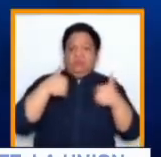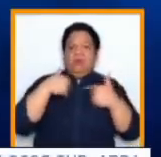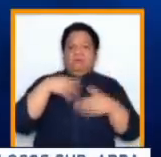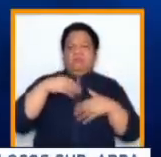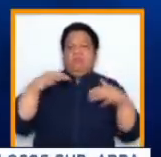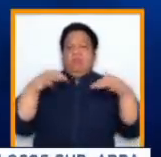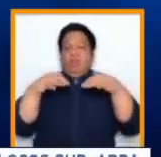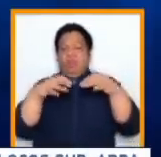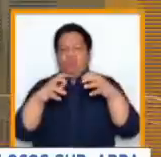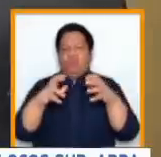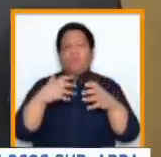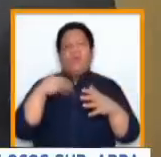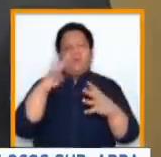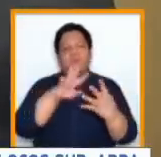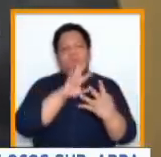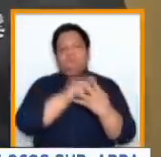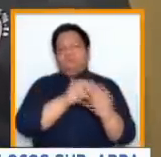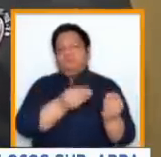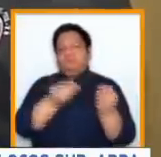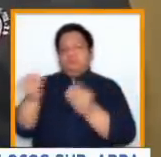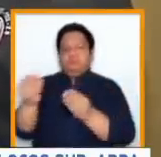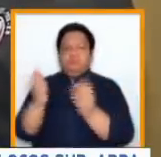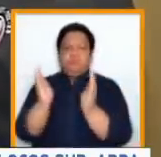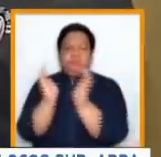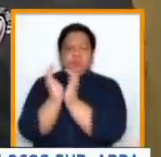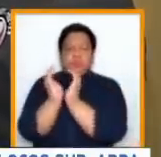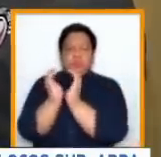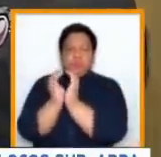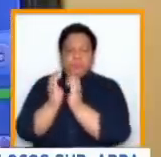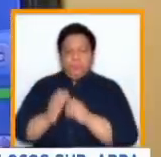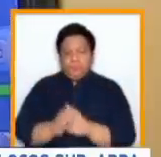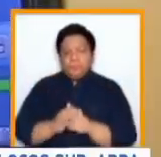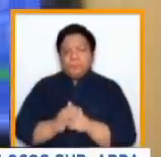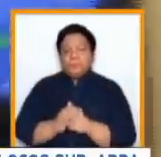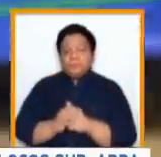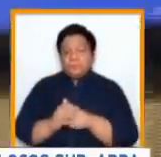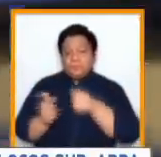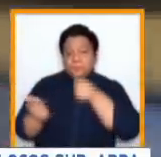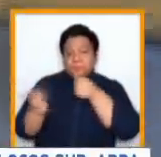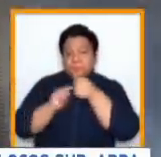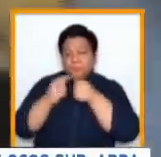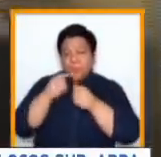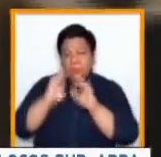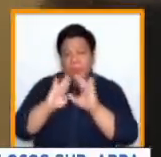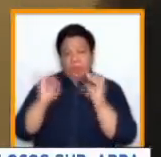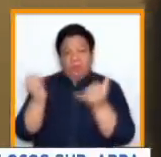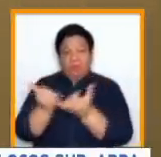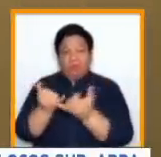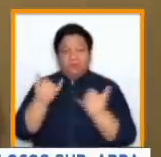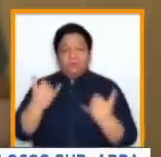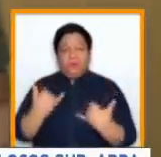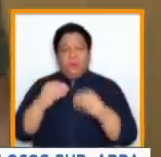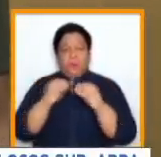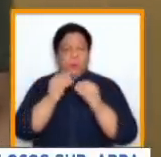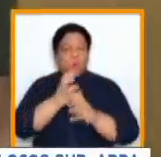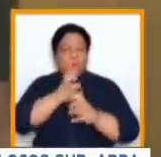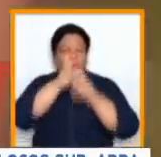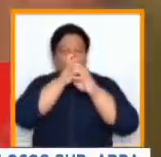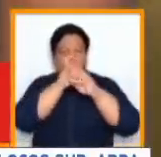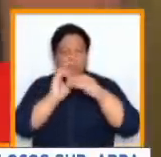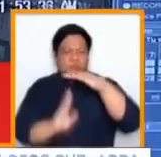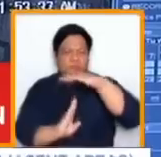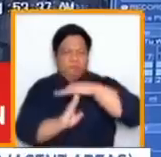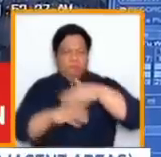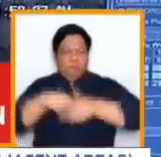sa DSWD po. Ayon sa barangay kung saan nangyari ang gulo, mas pinaigting na nila ngayon ang pagpapatupad ng curfew. Sa ibang barangay po